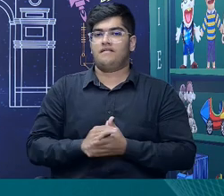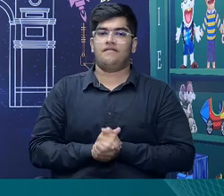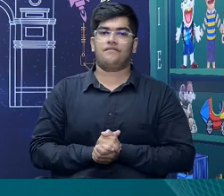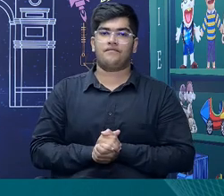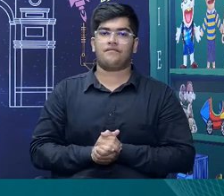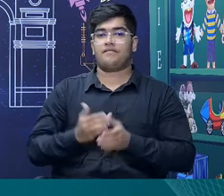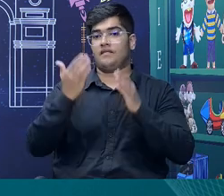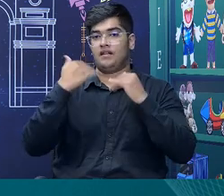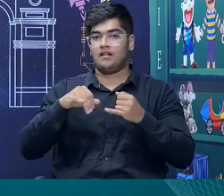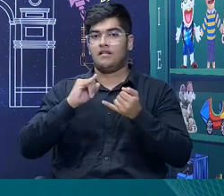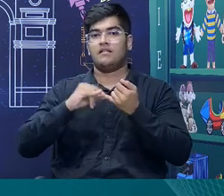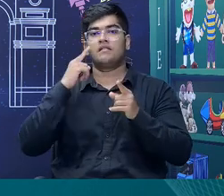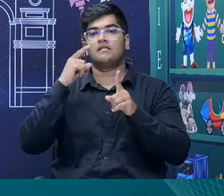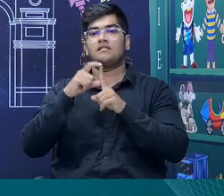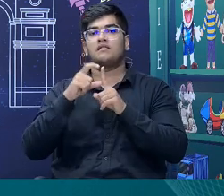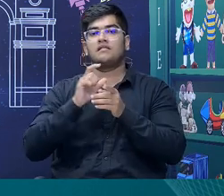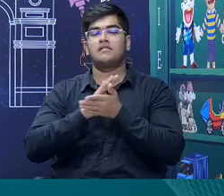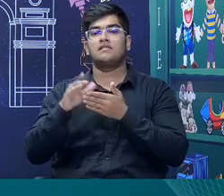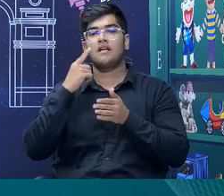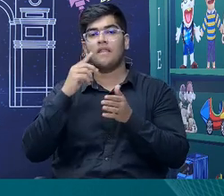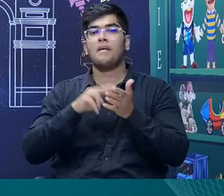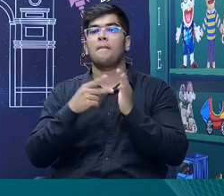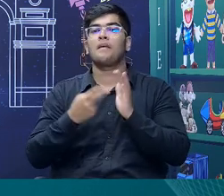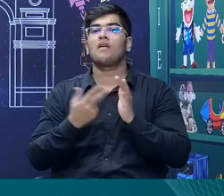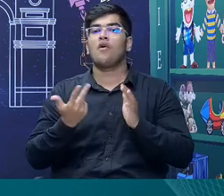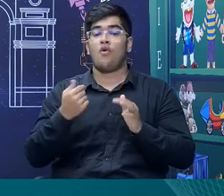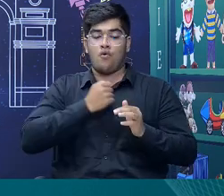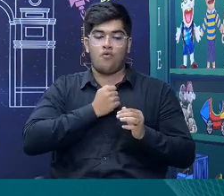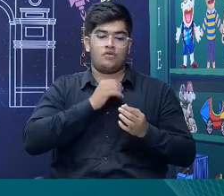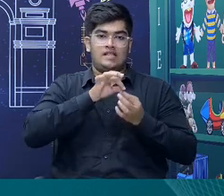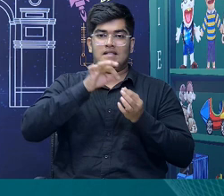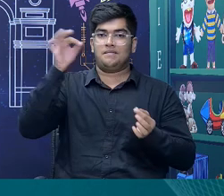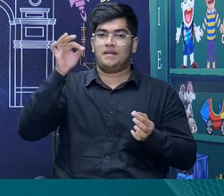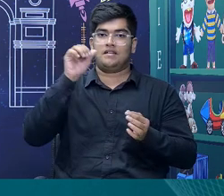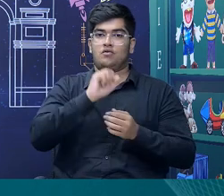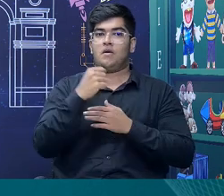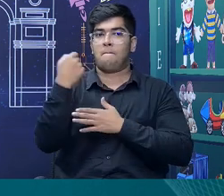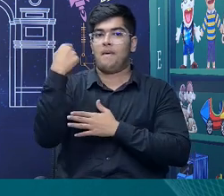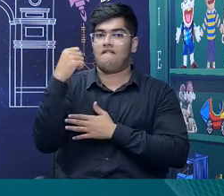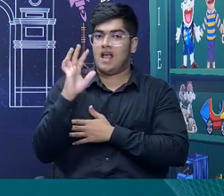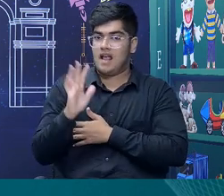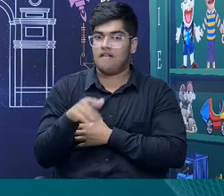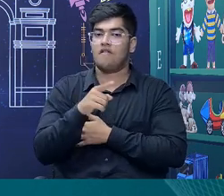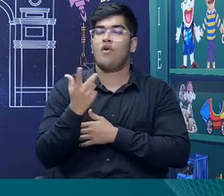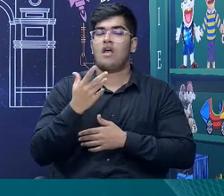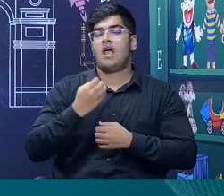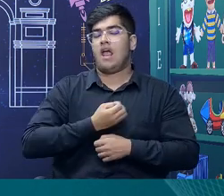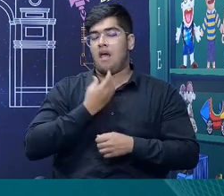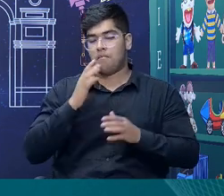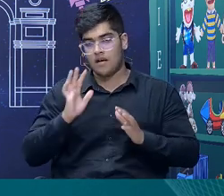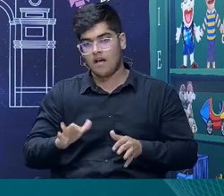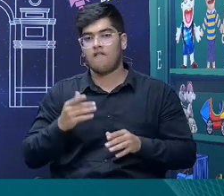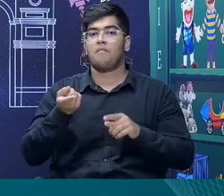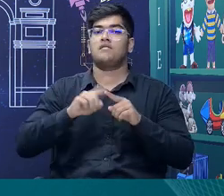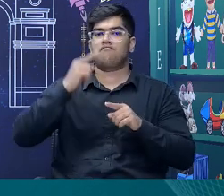और सिद्धि यानी की जो मेरे पास स्पिरिचुअल पावर्स है यानी की मैं खुश भी हूं मैं